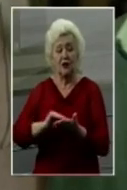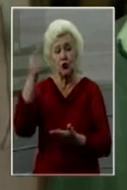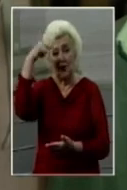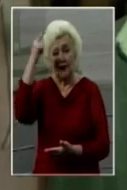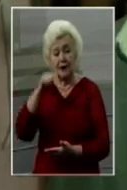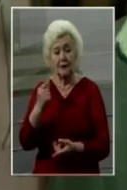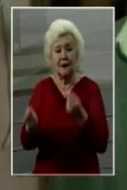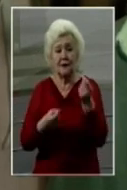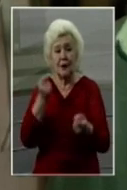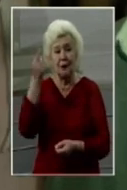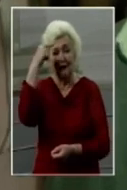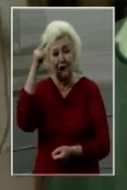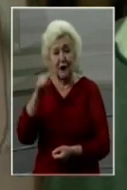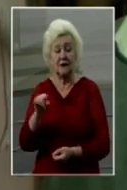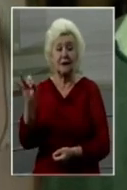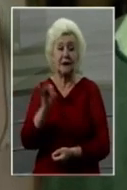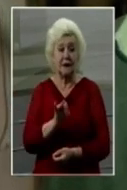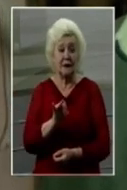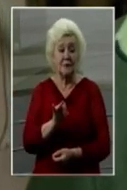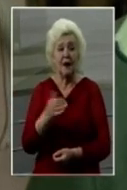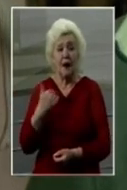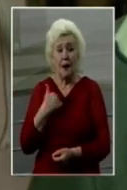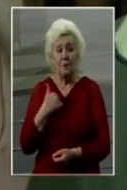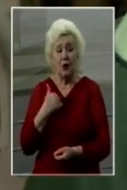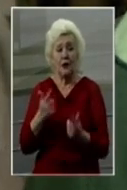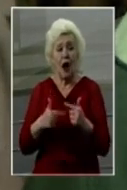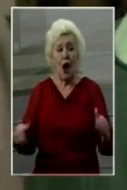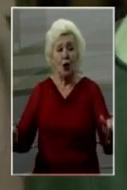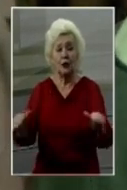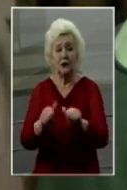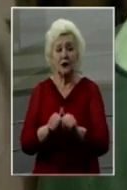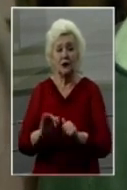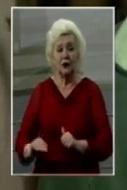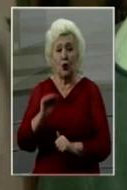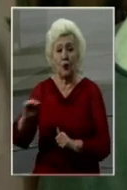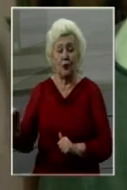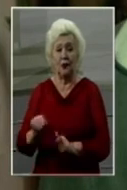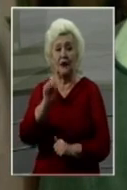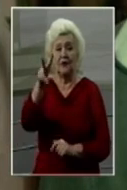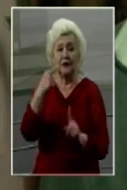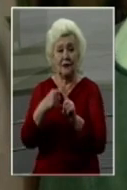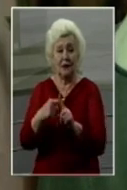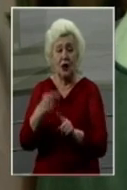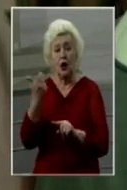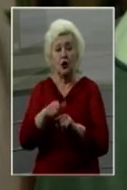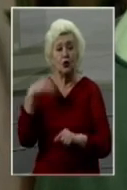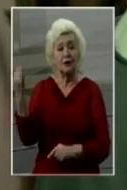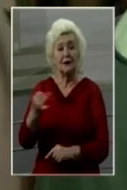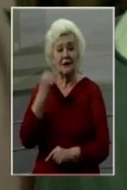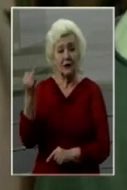з елементами фентезі. І моя аудиторія – це підлітки 12+, тому дуже